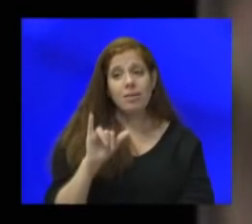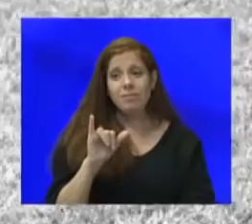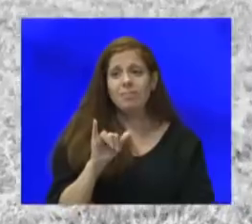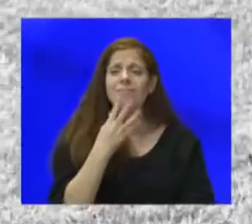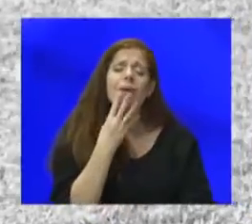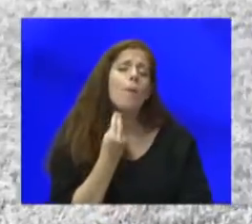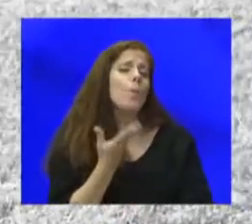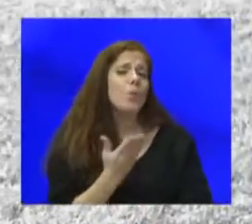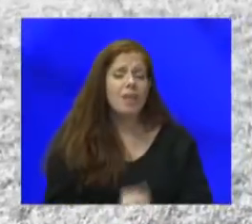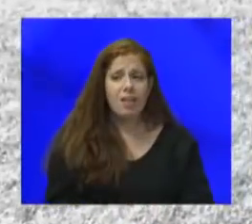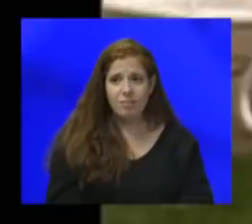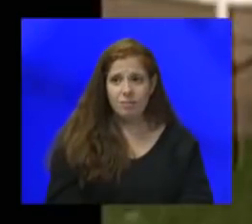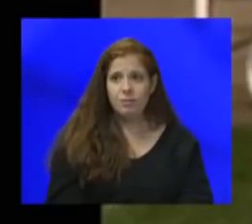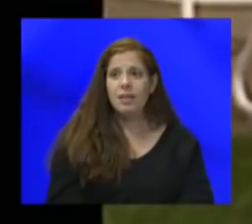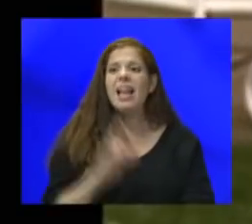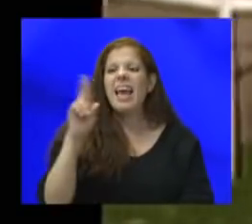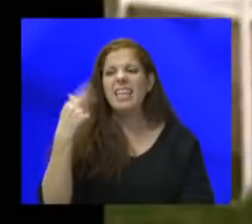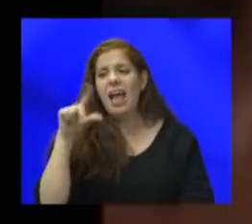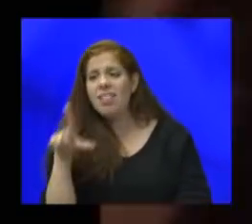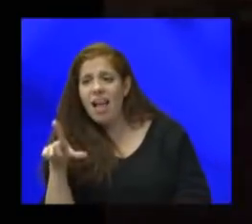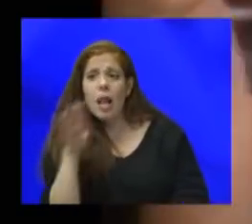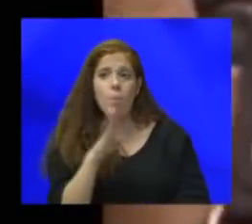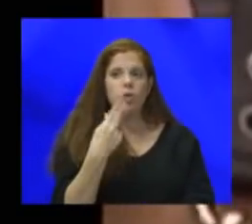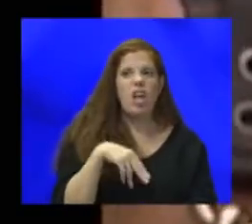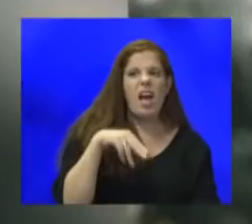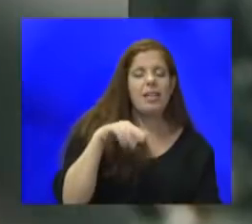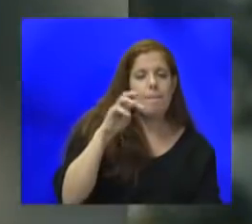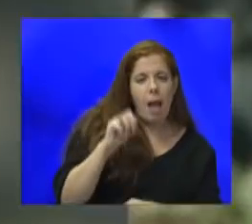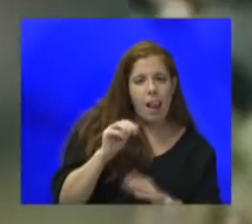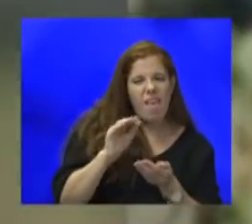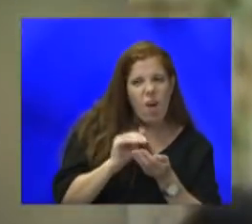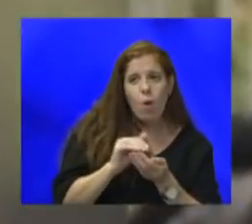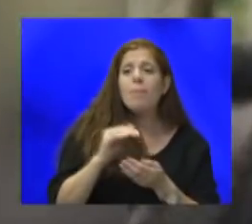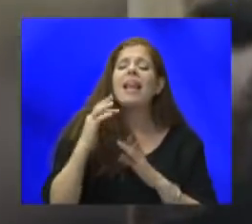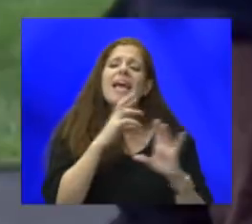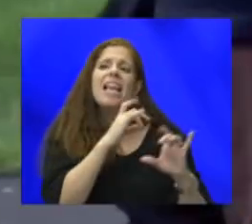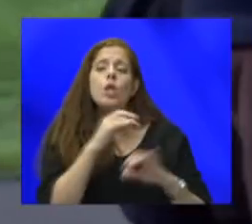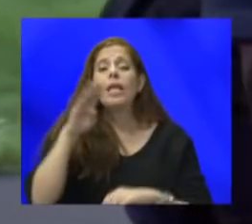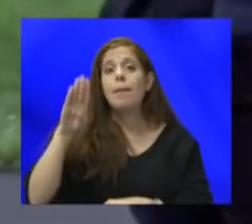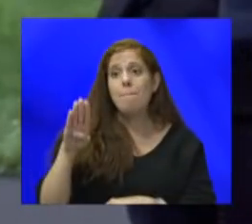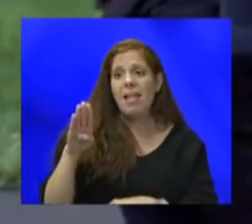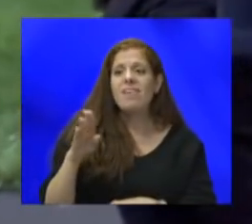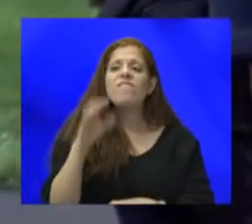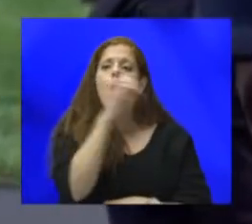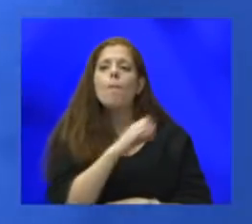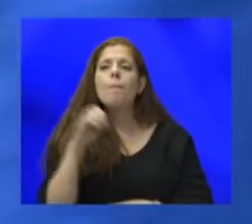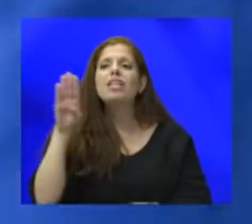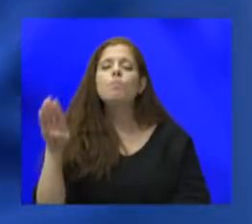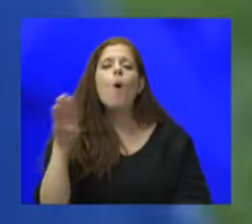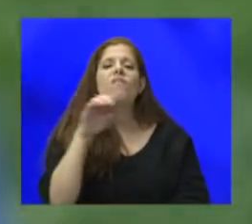Beasley. She's the cutest. לרייגן היה את לקי, לבוש אהב את מיילי והגורים שלה, לקלינטון את בדי, ולאובמה את בואו